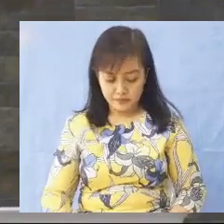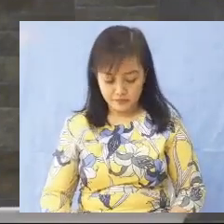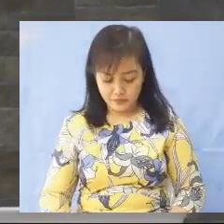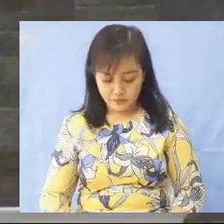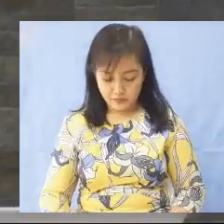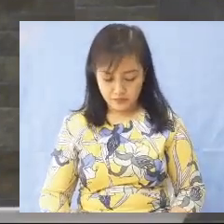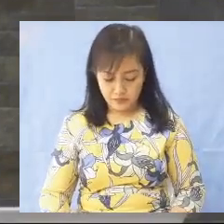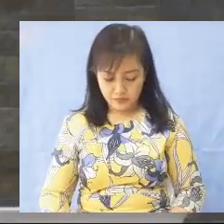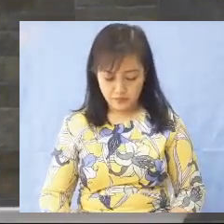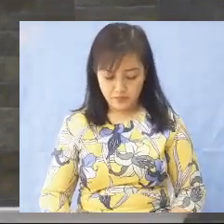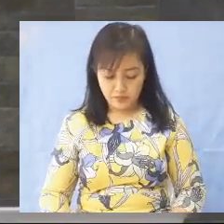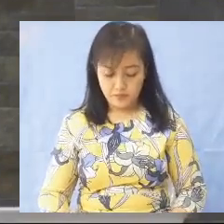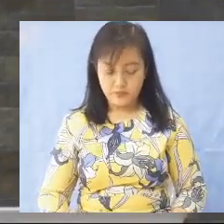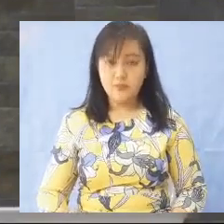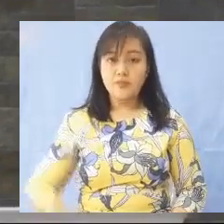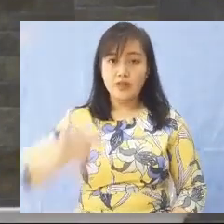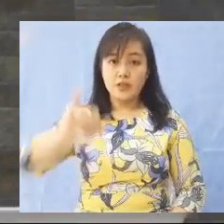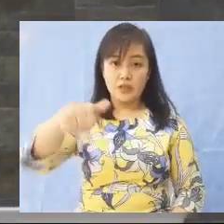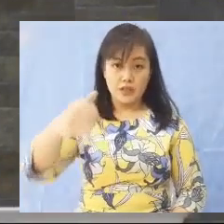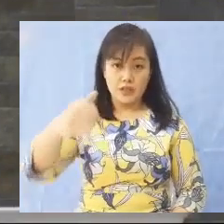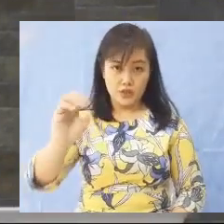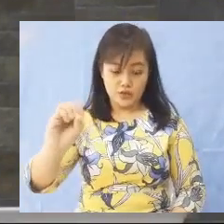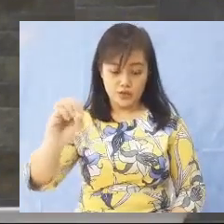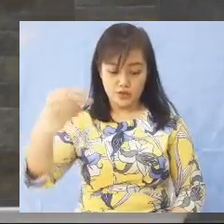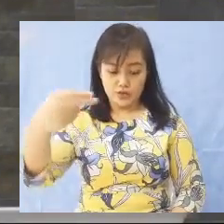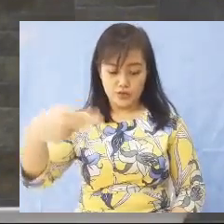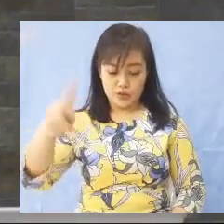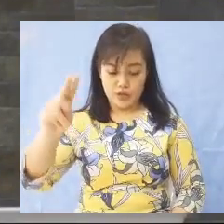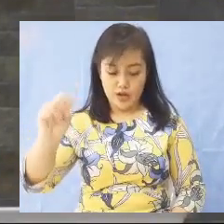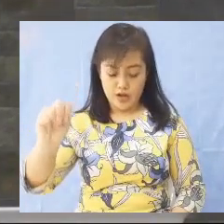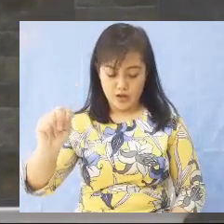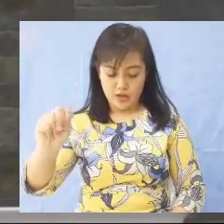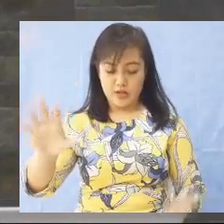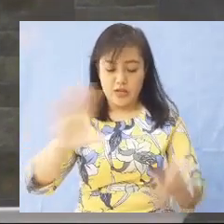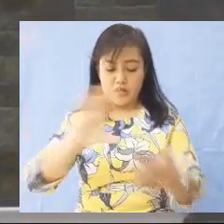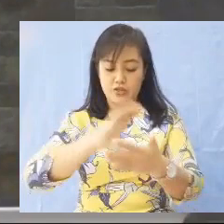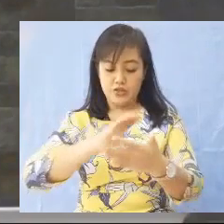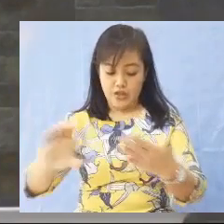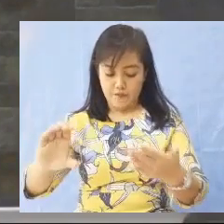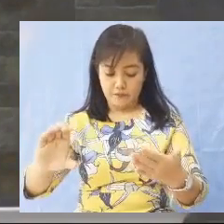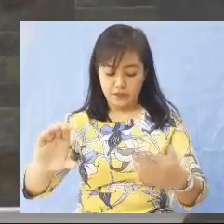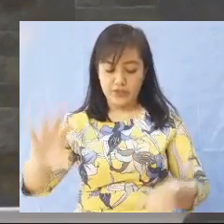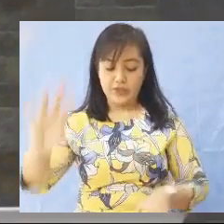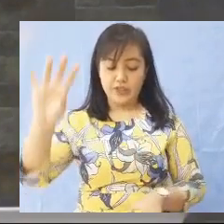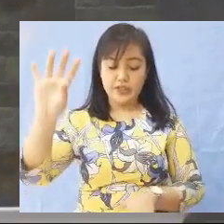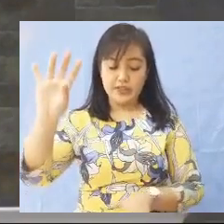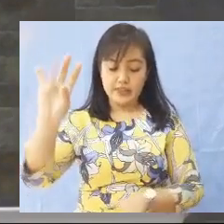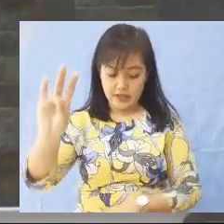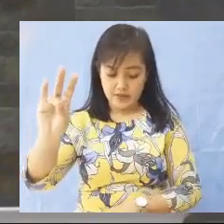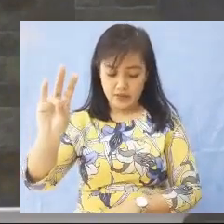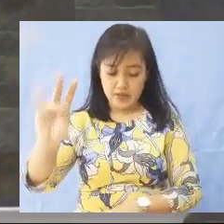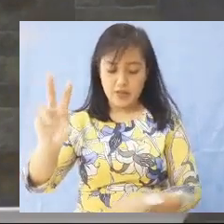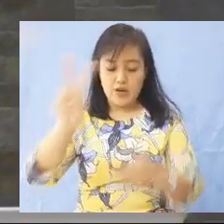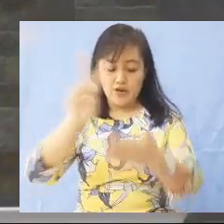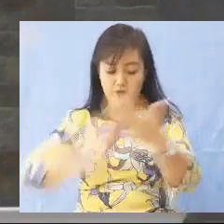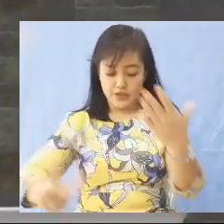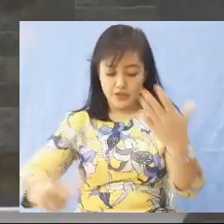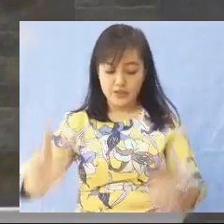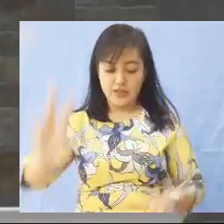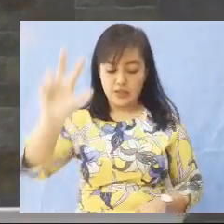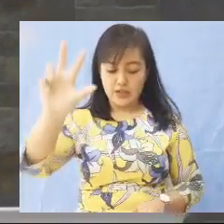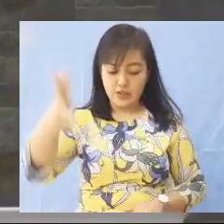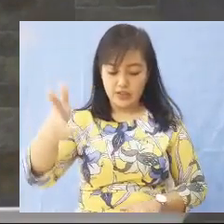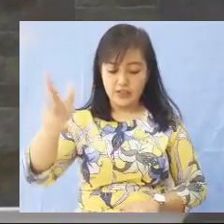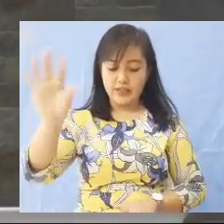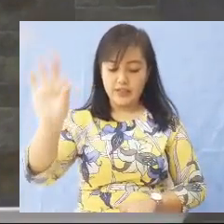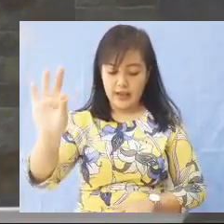which they that believe on him should receive, for the Holy Ghost was not yet given, because that Jesus was not